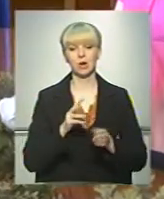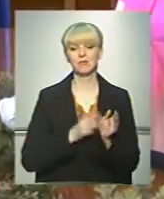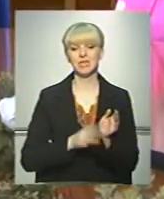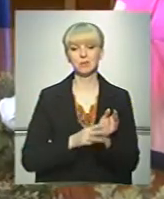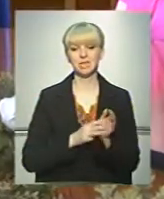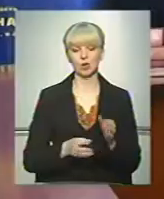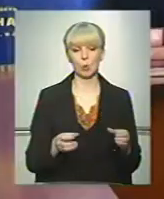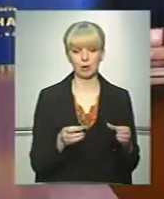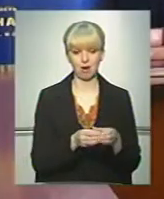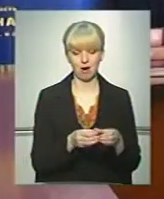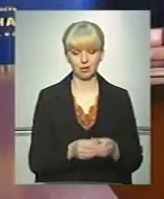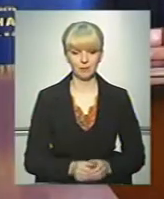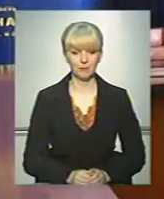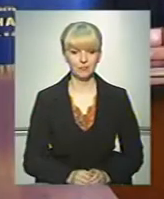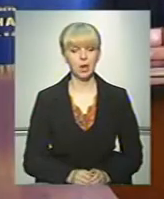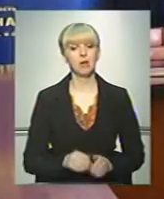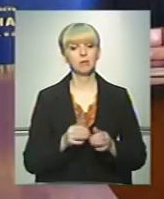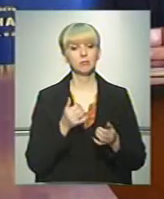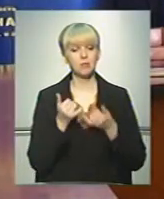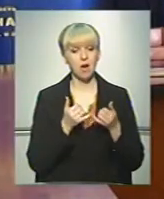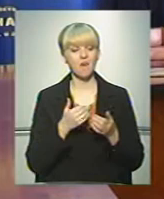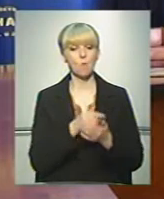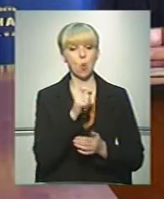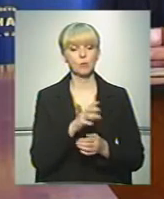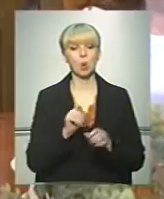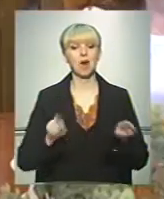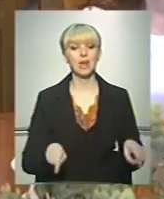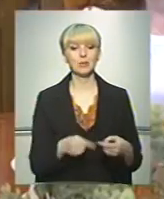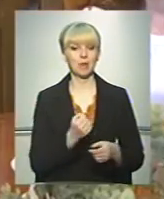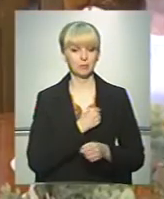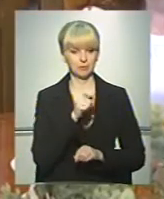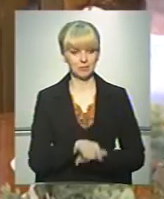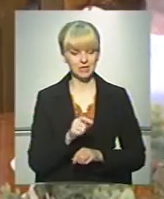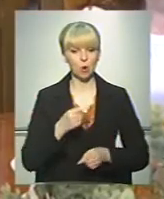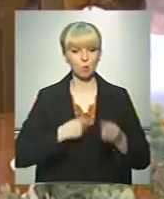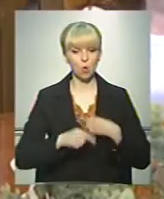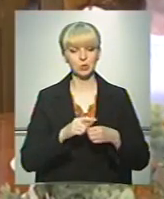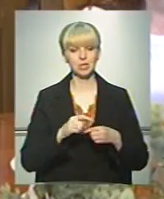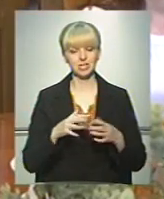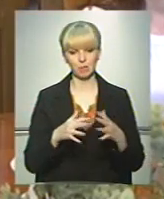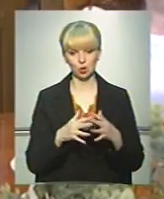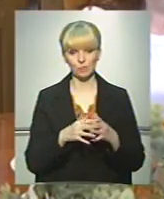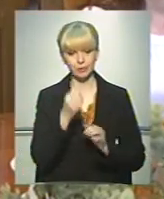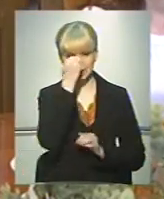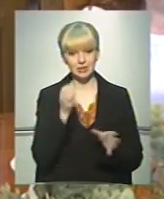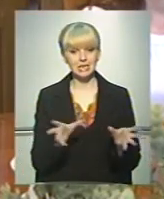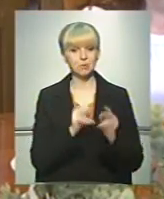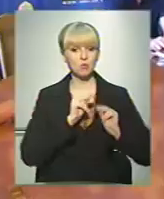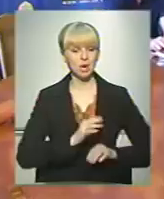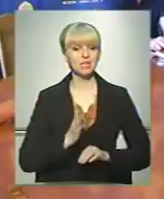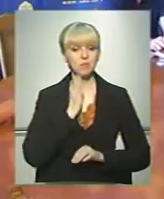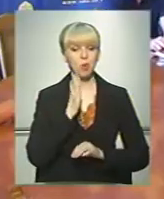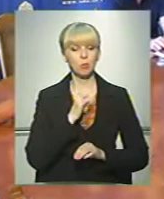80-ї бригади. Дбають нині волонтери про реабілітацію бійців, які повернулися з передової. Завдяки співпраці